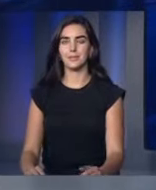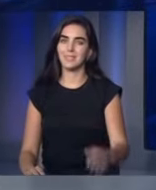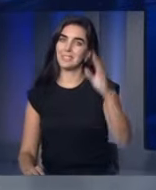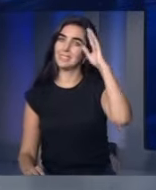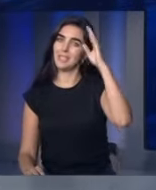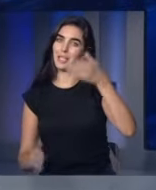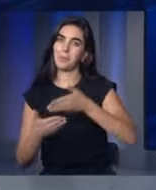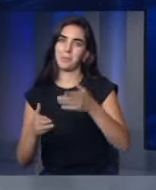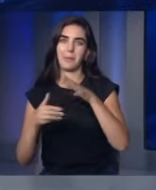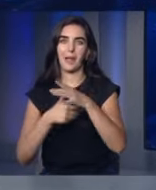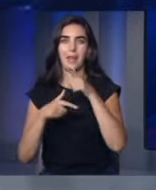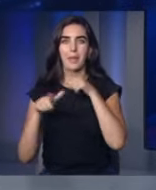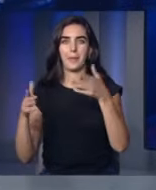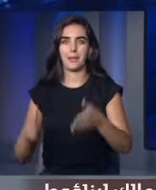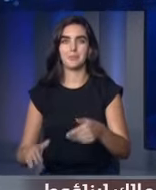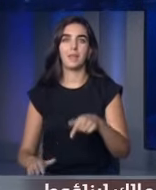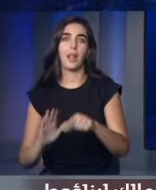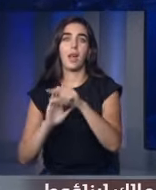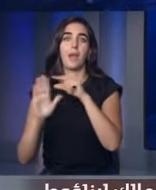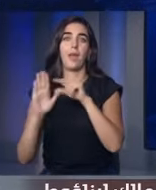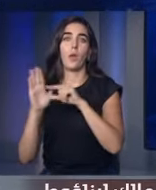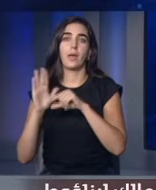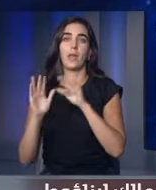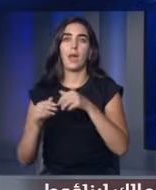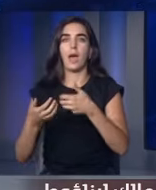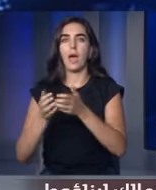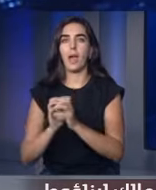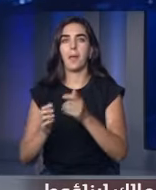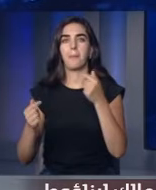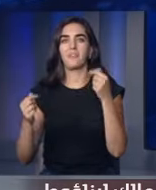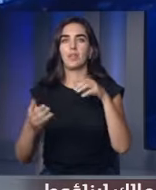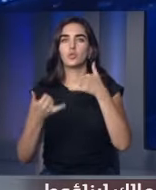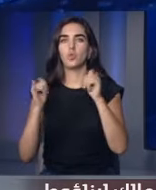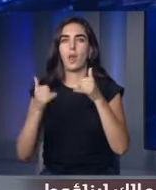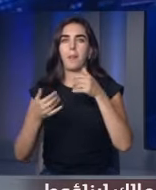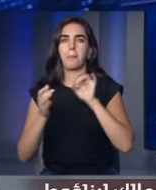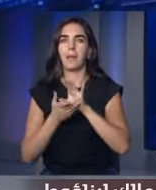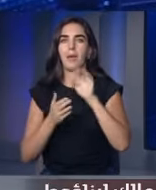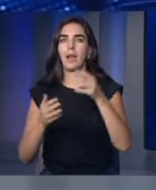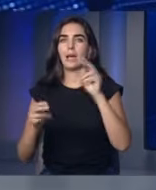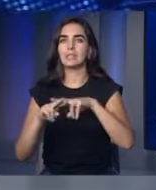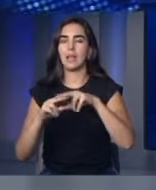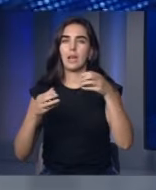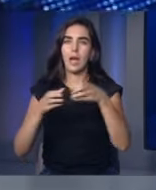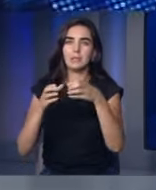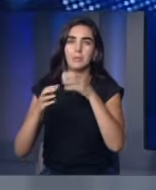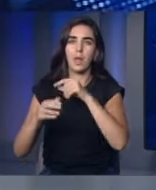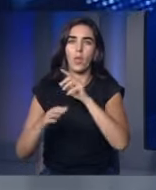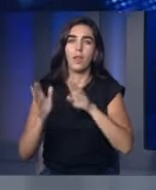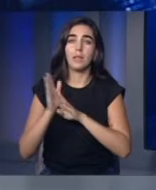أسعد الله مساءكم مشاهدينا الكرام، أهلا بكم. أهالي مجدل شمس يطردون سموتريتش وزملائه من